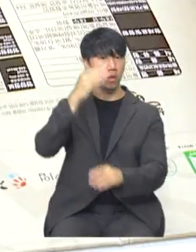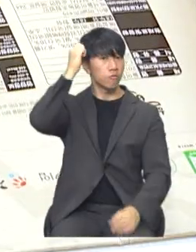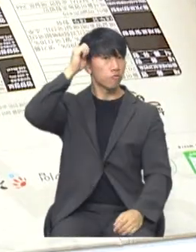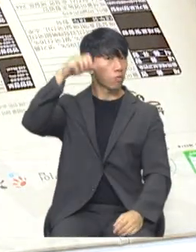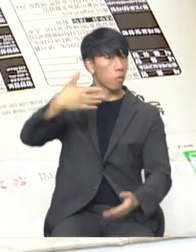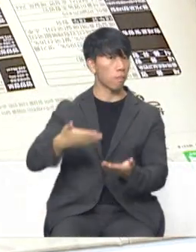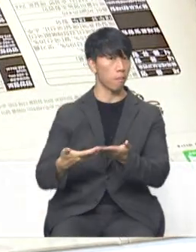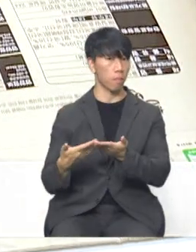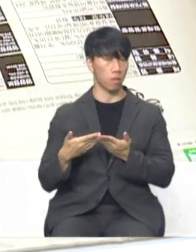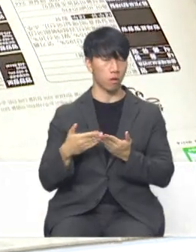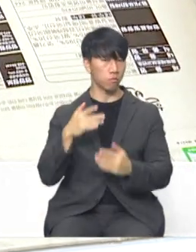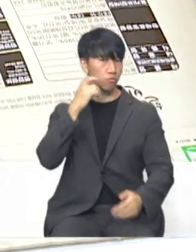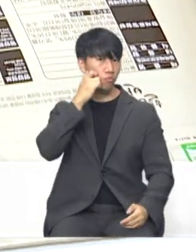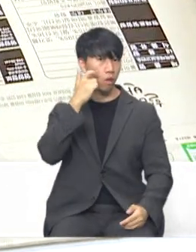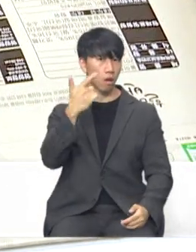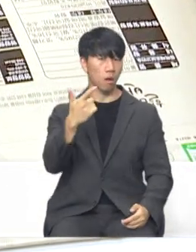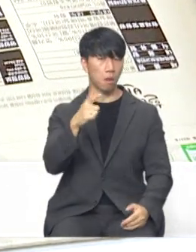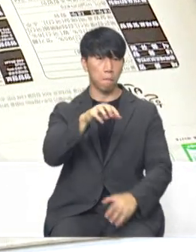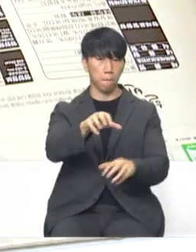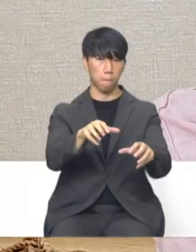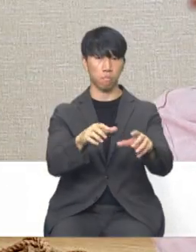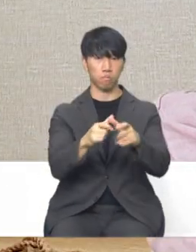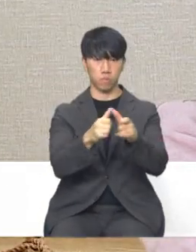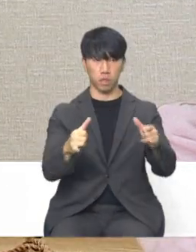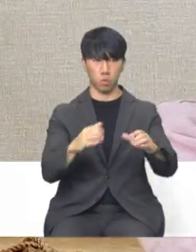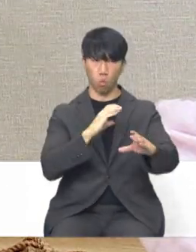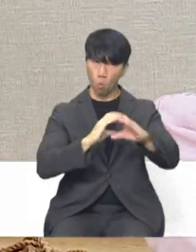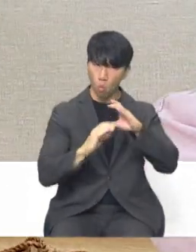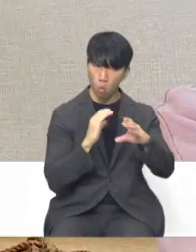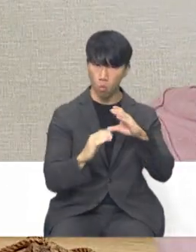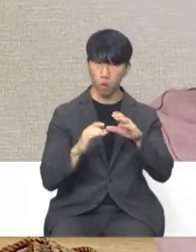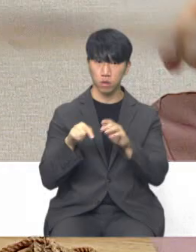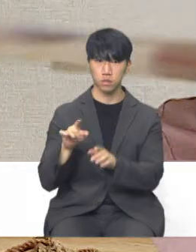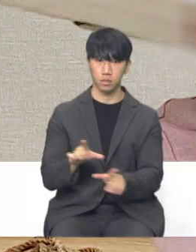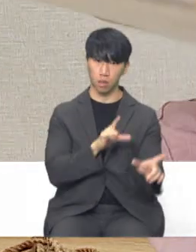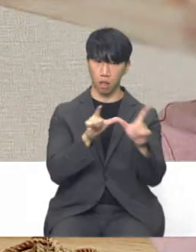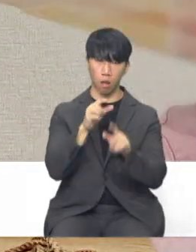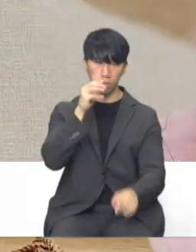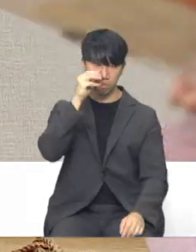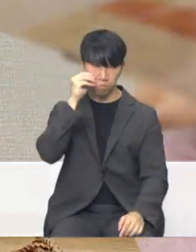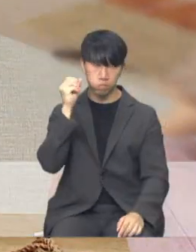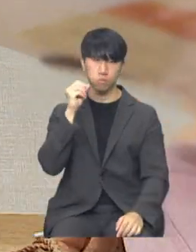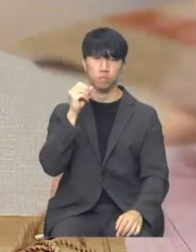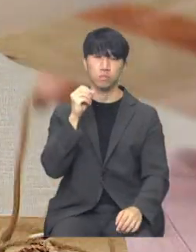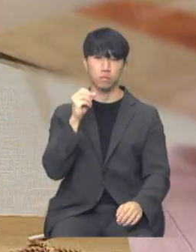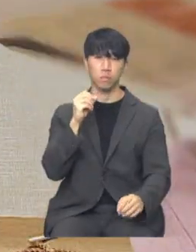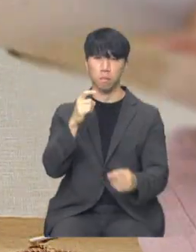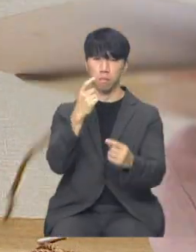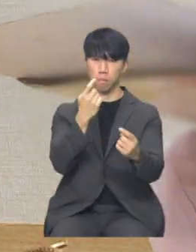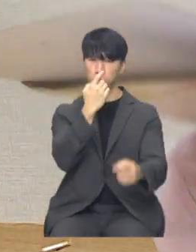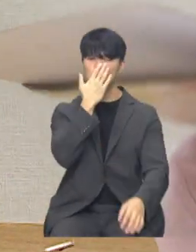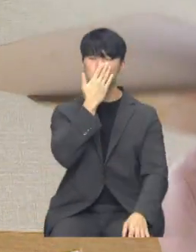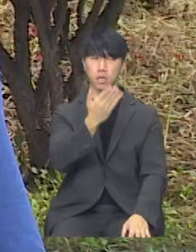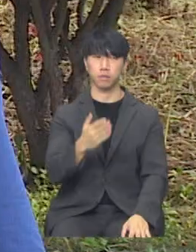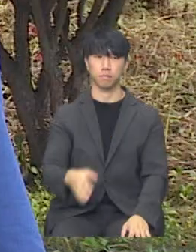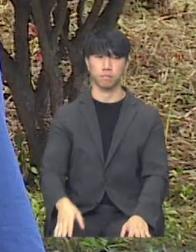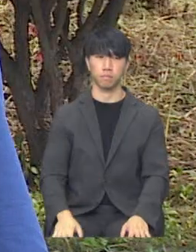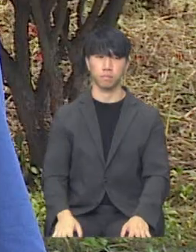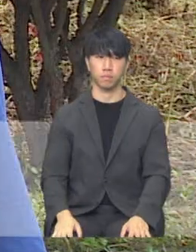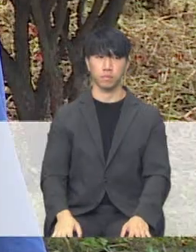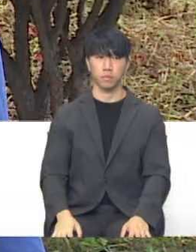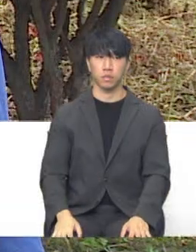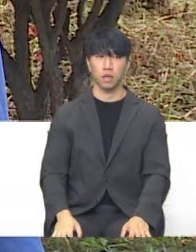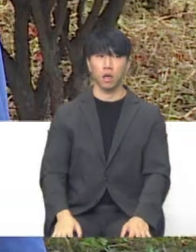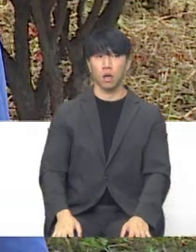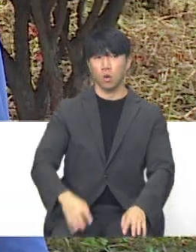제공받으며 최대 6개월 동안 마을 주민들과 소통하고 농촌 생활에 적응하며 농사일도 배울 수 있습니다. 농촌의